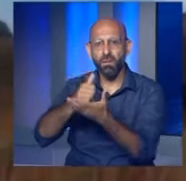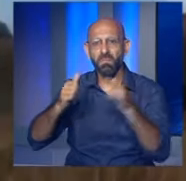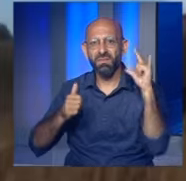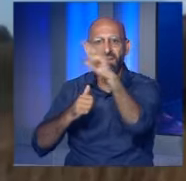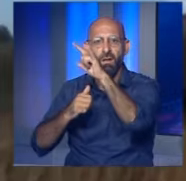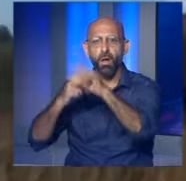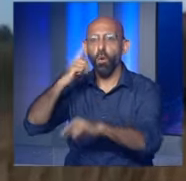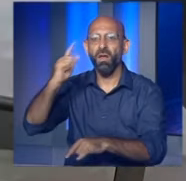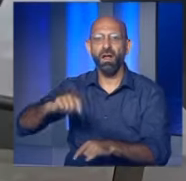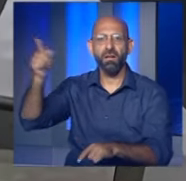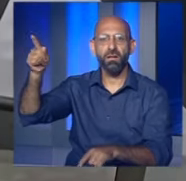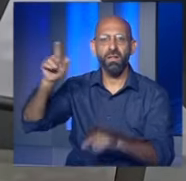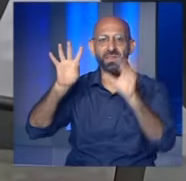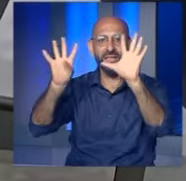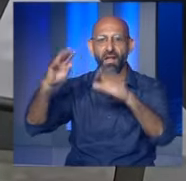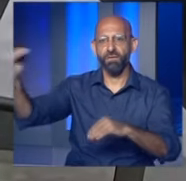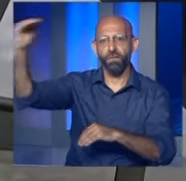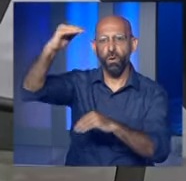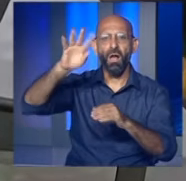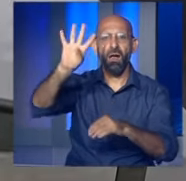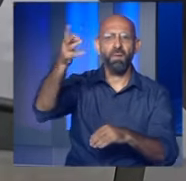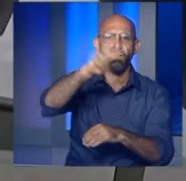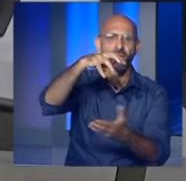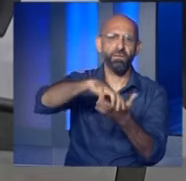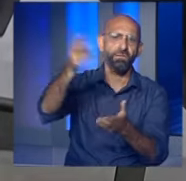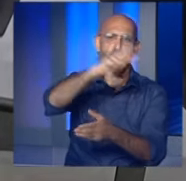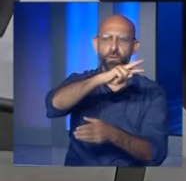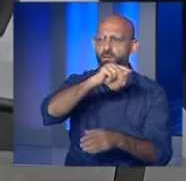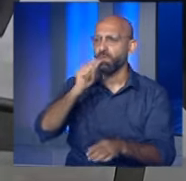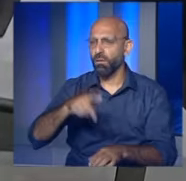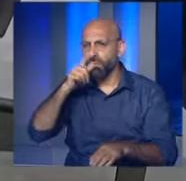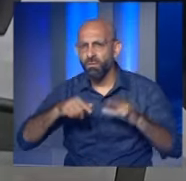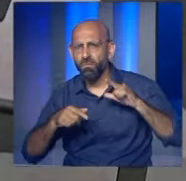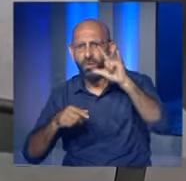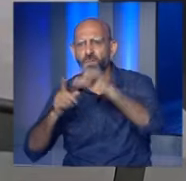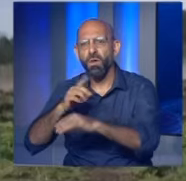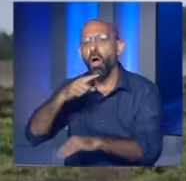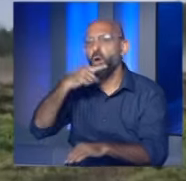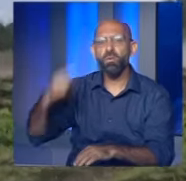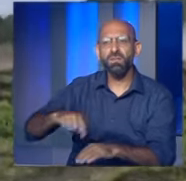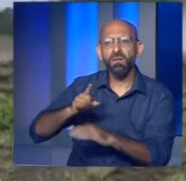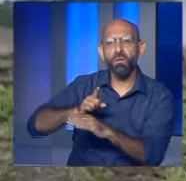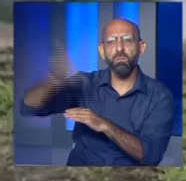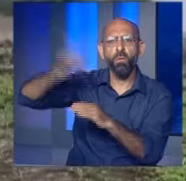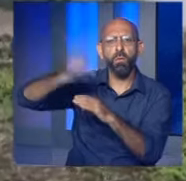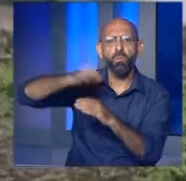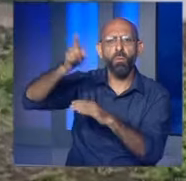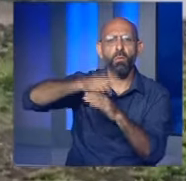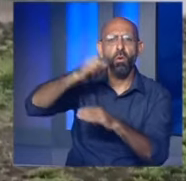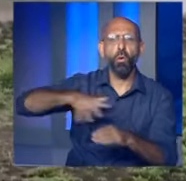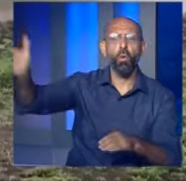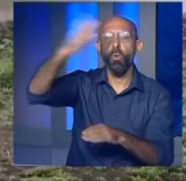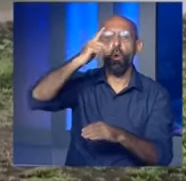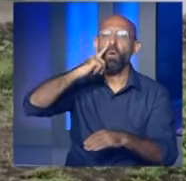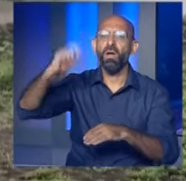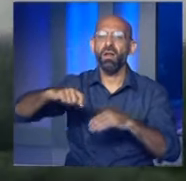مسيره فوق منطقه كورسك وتسعه فوق ليبتسك واربعه فوق كل من رونك وبيسك ومسيرين فوق